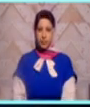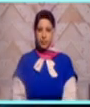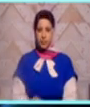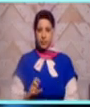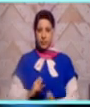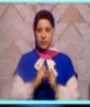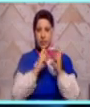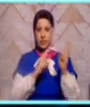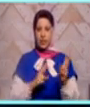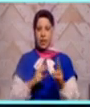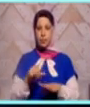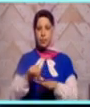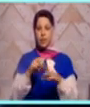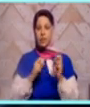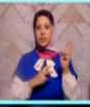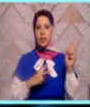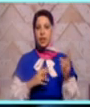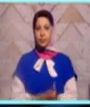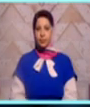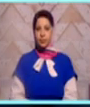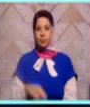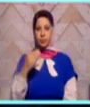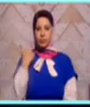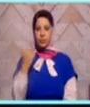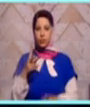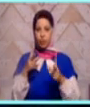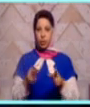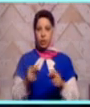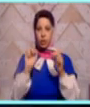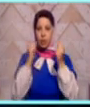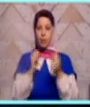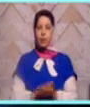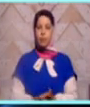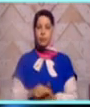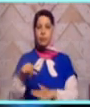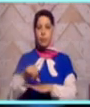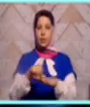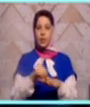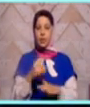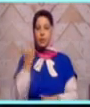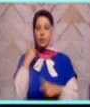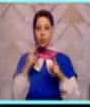السياحية. يعني لو في على ما اعتقد يا استاذ حسن ايضا مناطق ما بيتمش فيها انقطاع